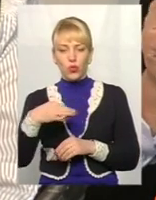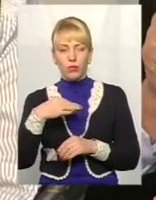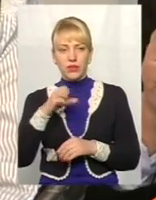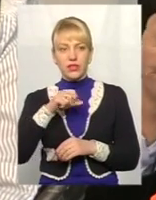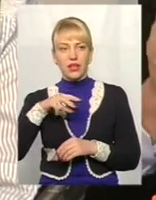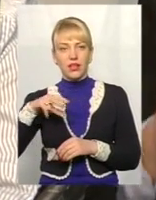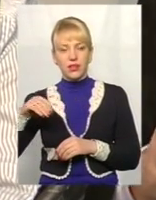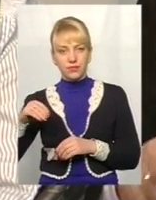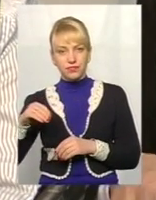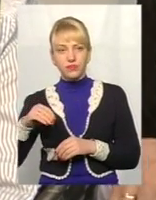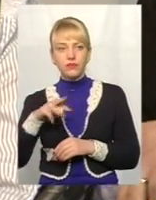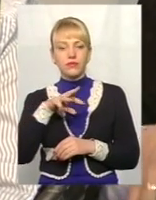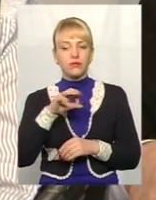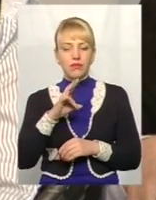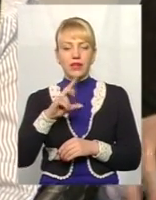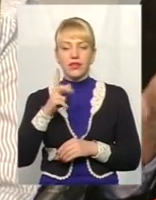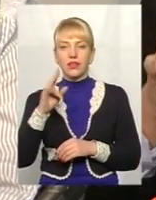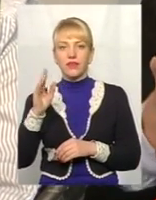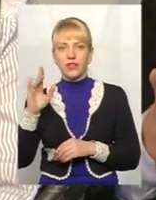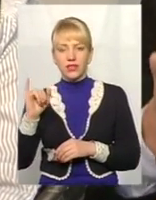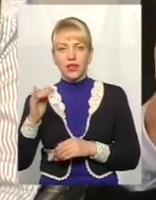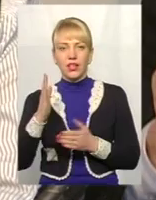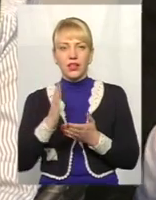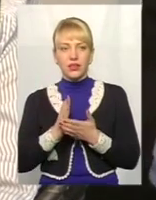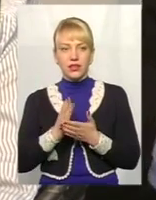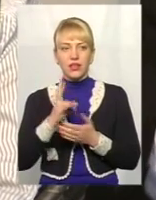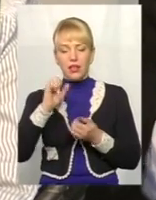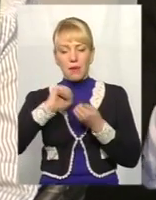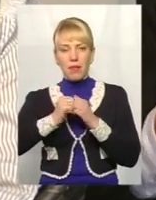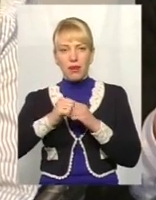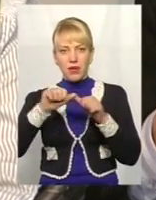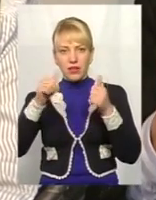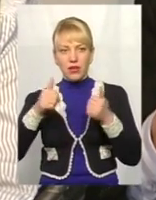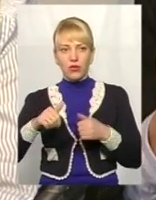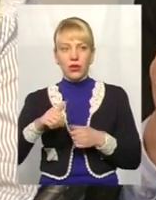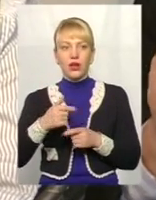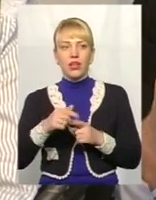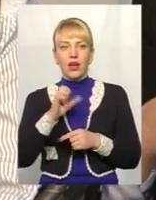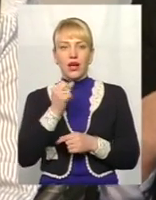але в Меньківцях є на пам'ятку прізвище Алскан,